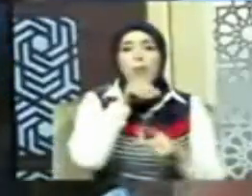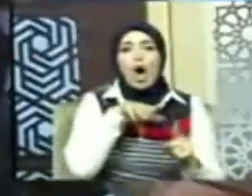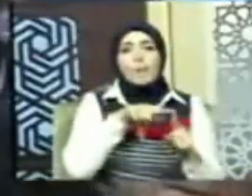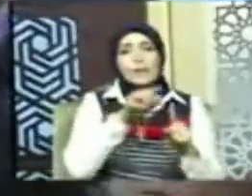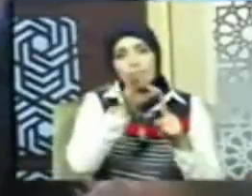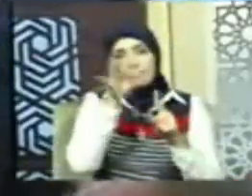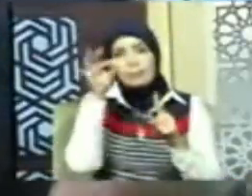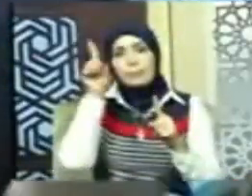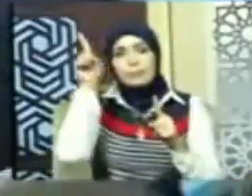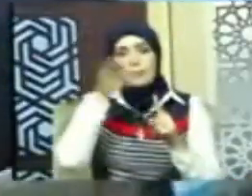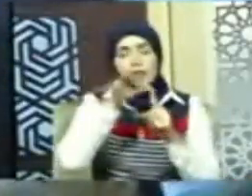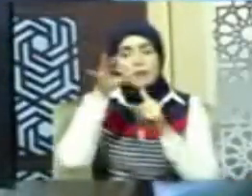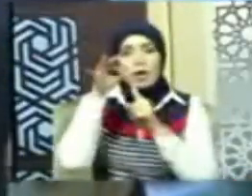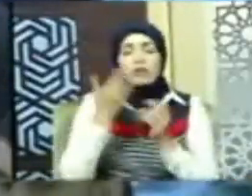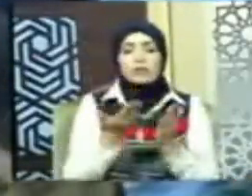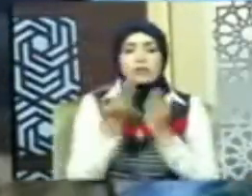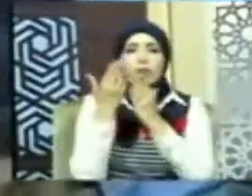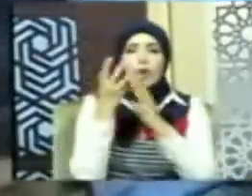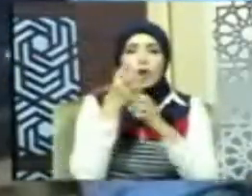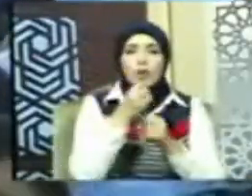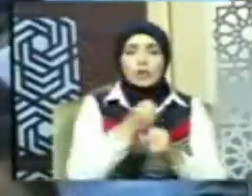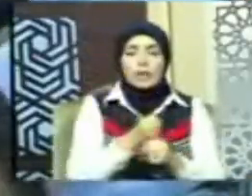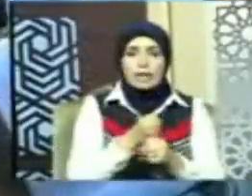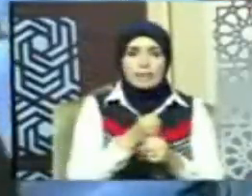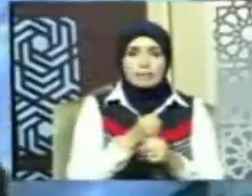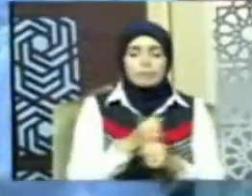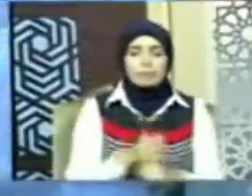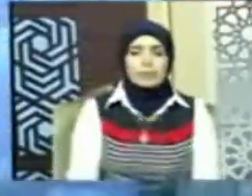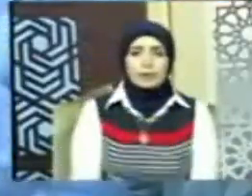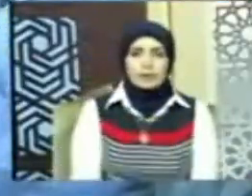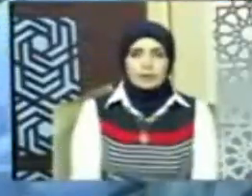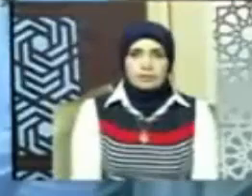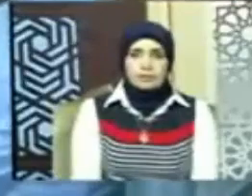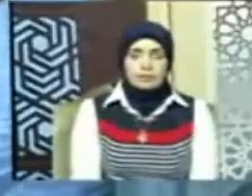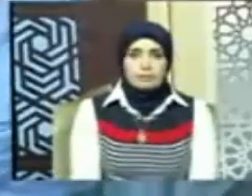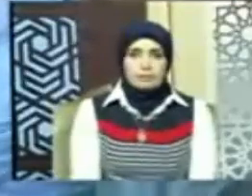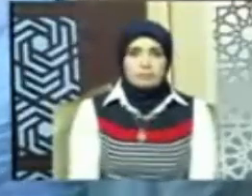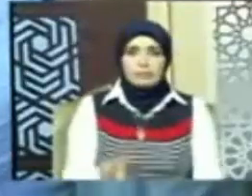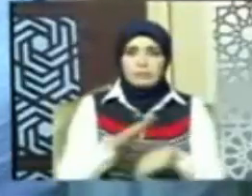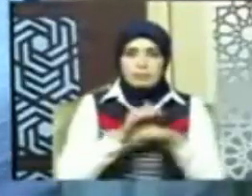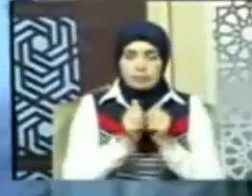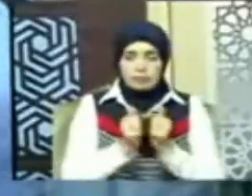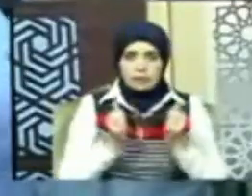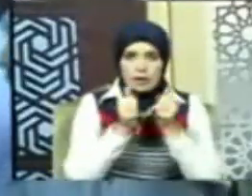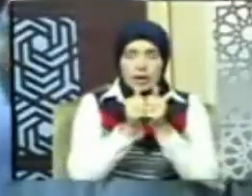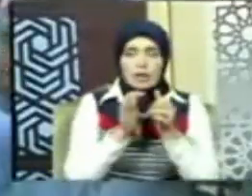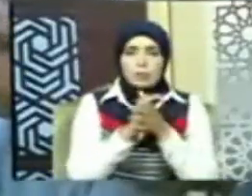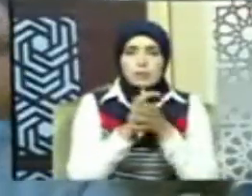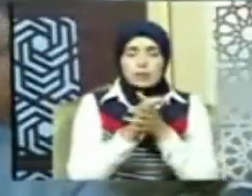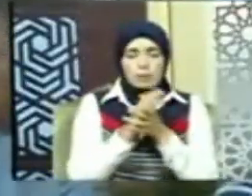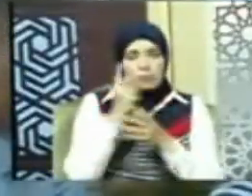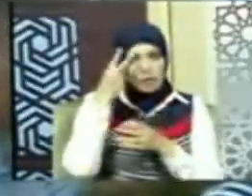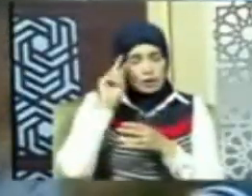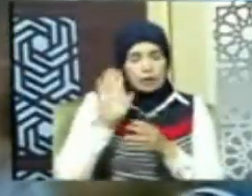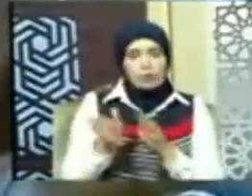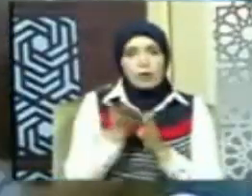محمد صلى الله عليه وسلم وآله وصحبه ومن